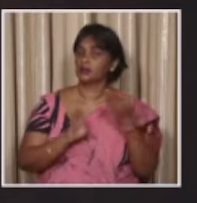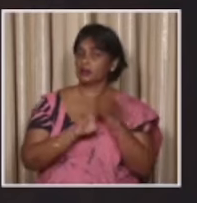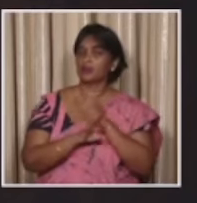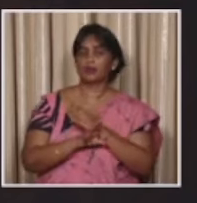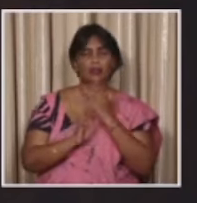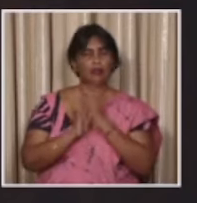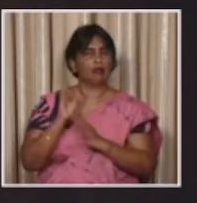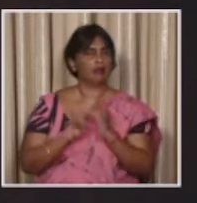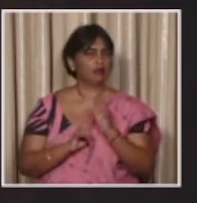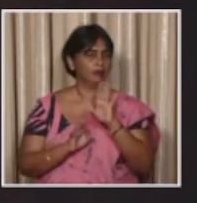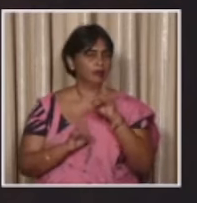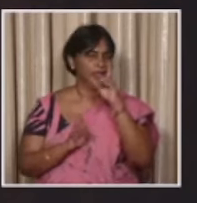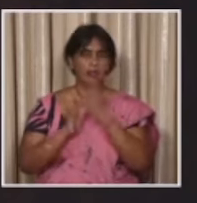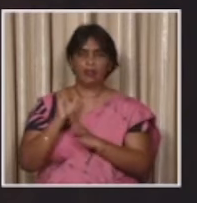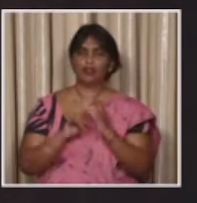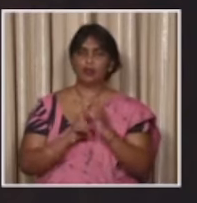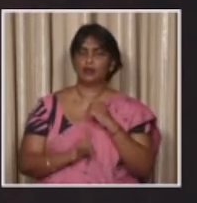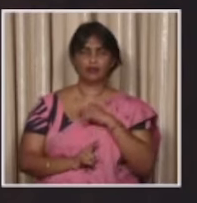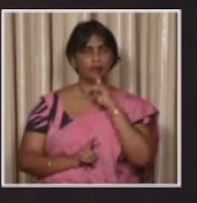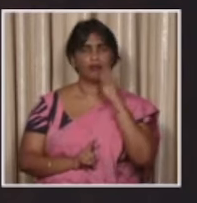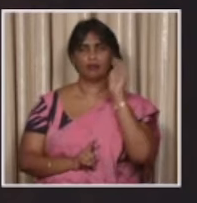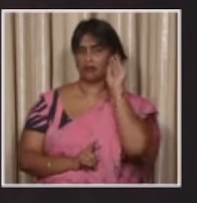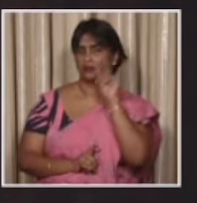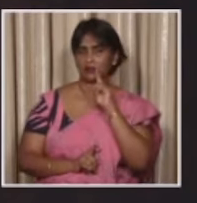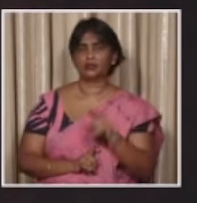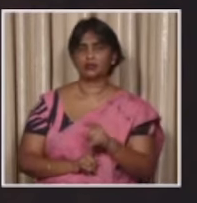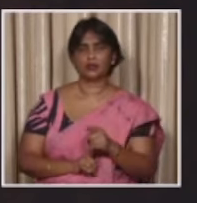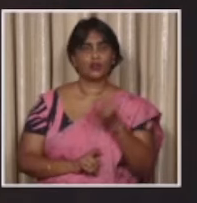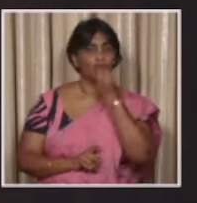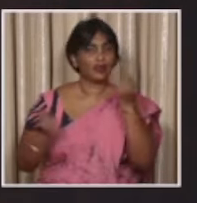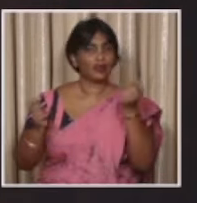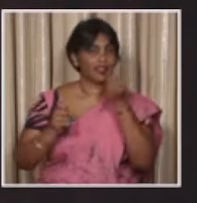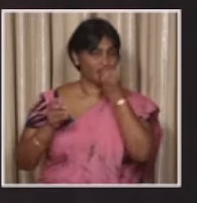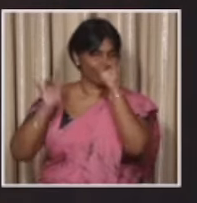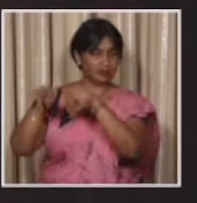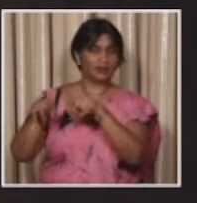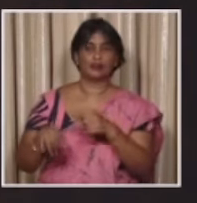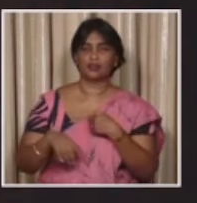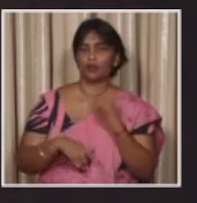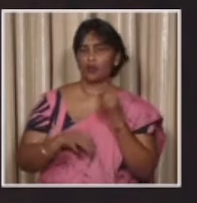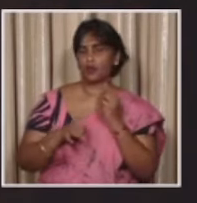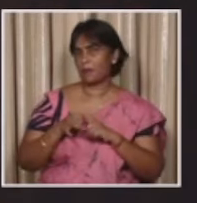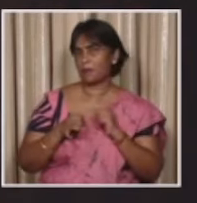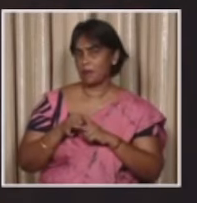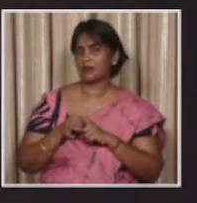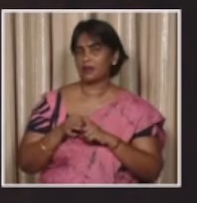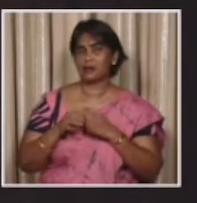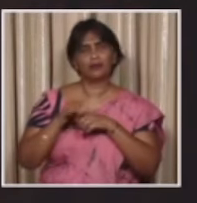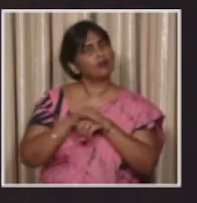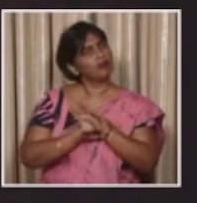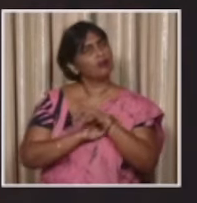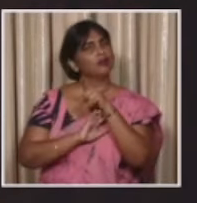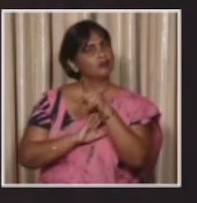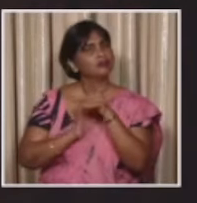එක්තරා ඇමතිතුමාට මං අහගෙන කියන කැන්ටින් එකේදී මේ මට පොඩි ප්‍රශ්න දෙකක් තුනේ ඒ ප්‍රසන්ටේෂන් එකේදී,